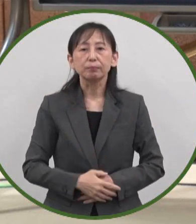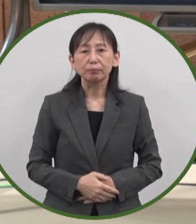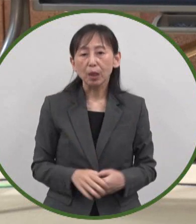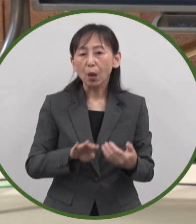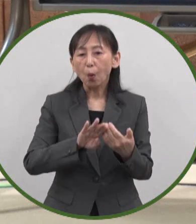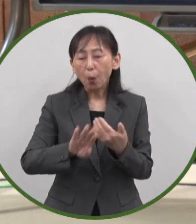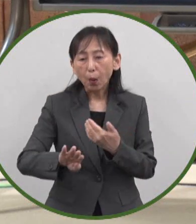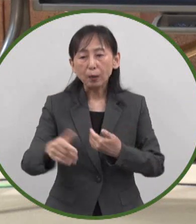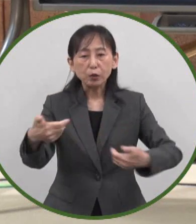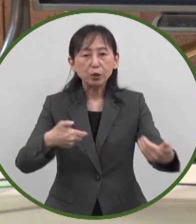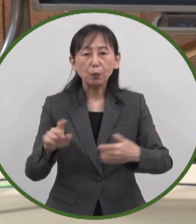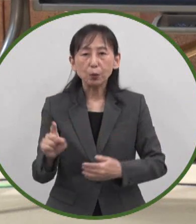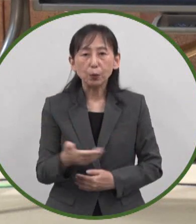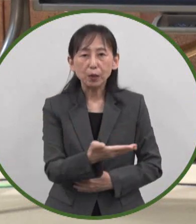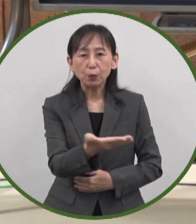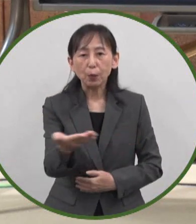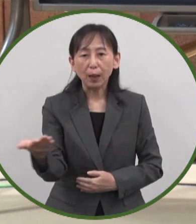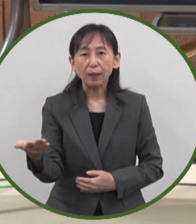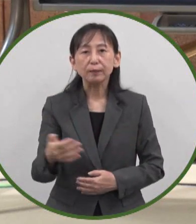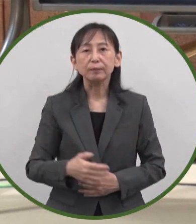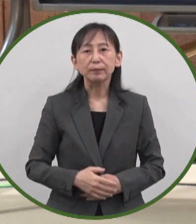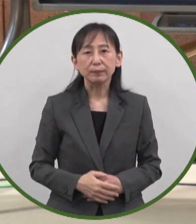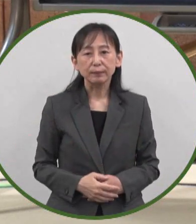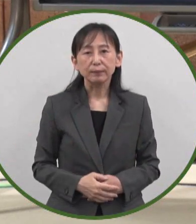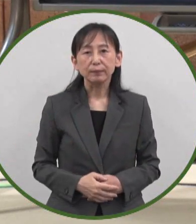その他よろしいでしょうか。